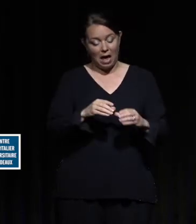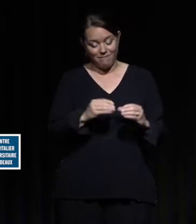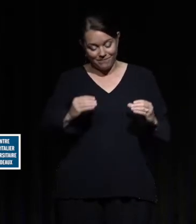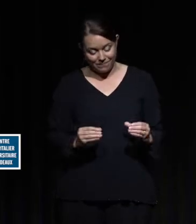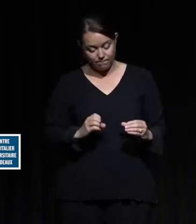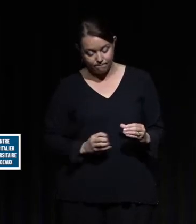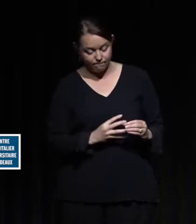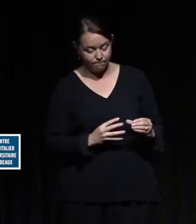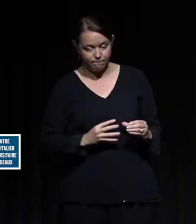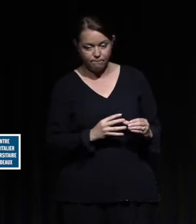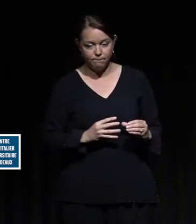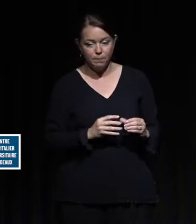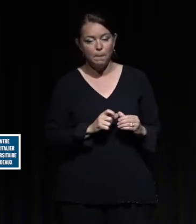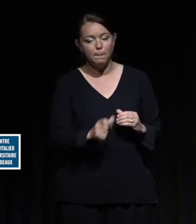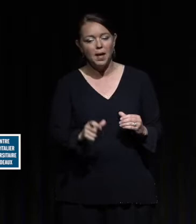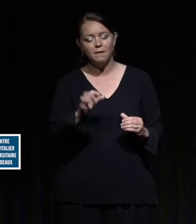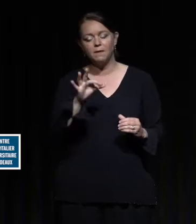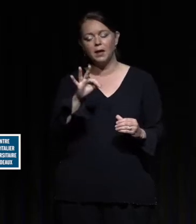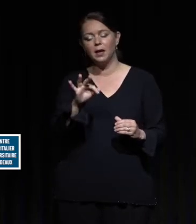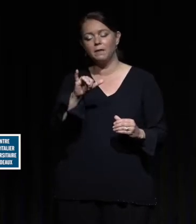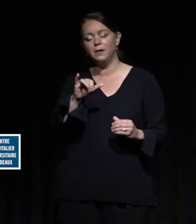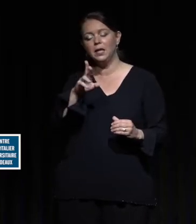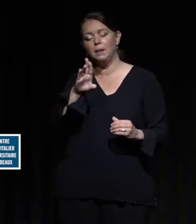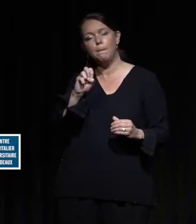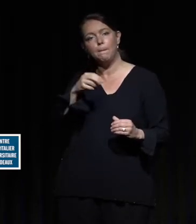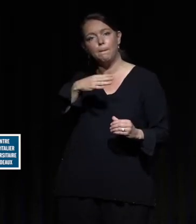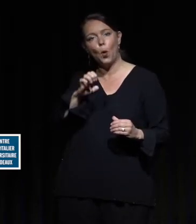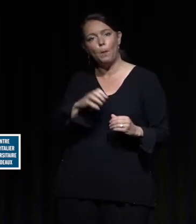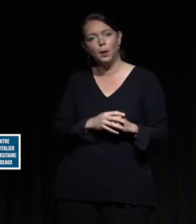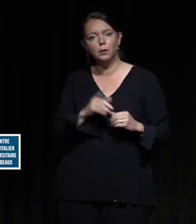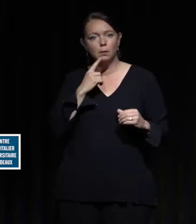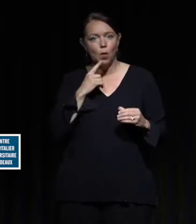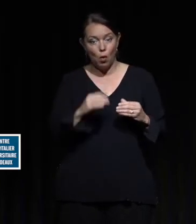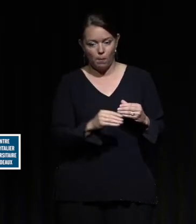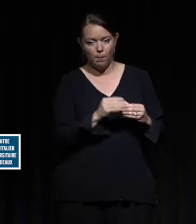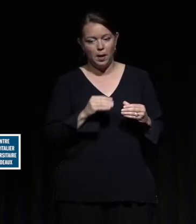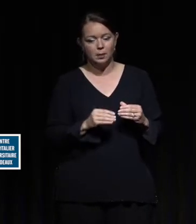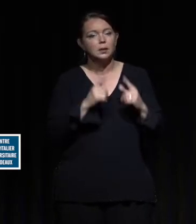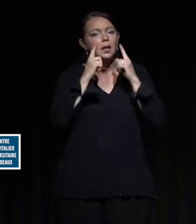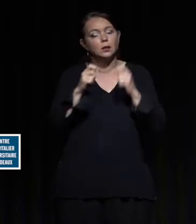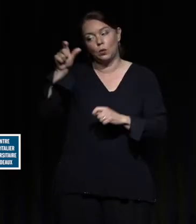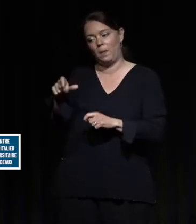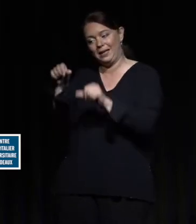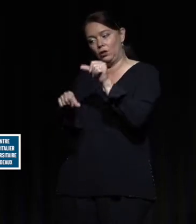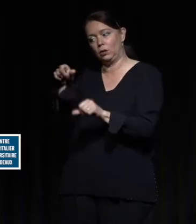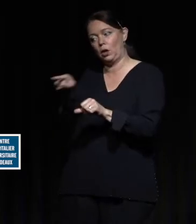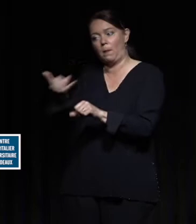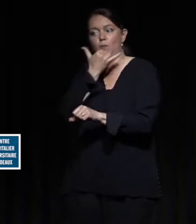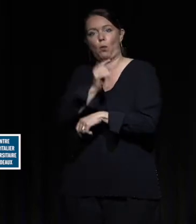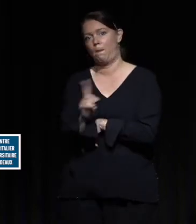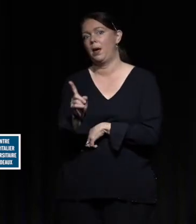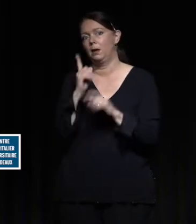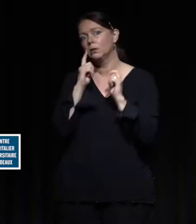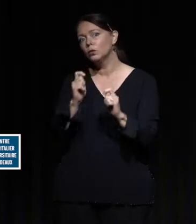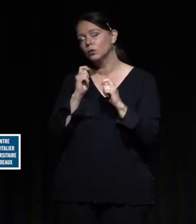peut simuler le fibrome. Vous voyez ici, c'est une adénomiose localisée. Attention aux chirurgiens de ne pas se tromper parce que c'est